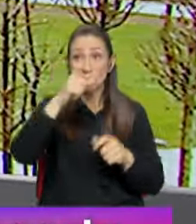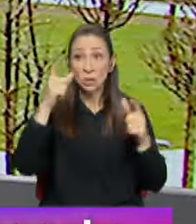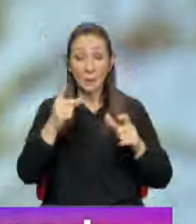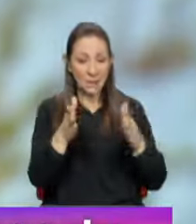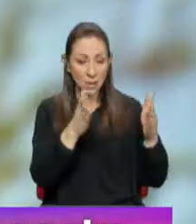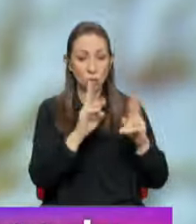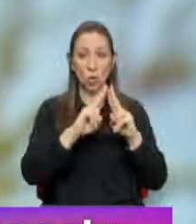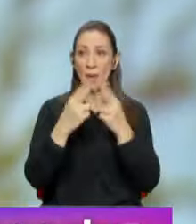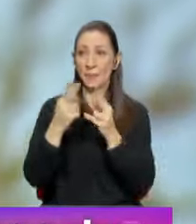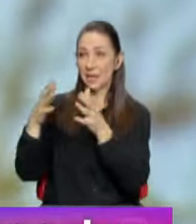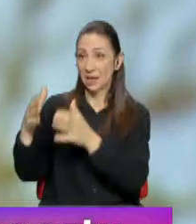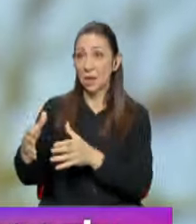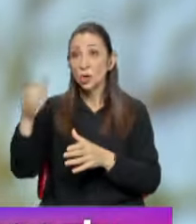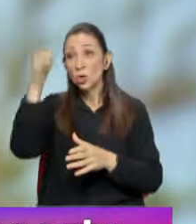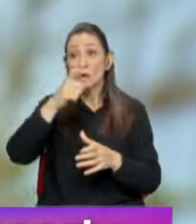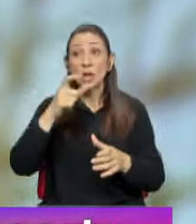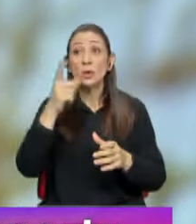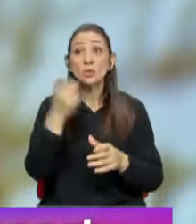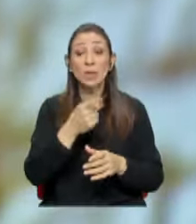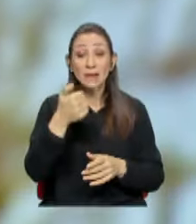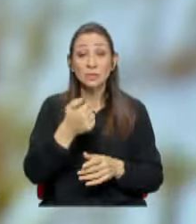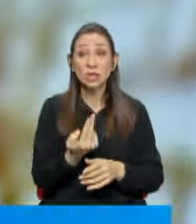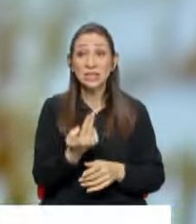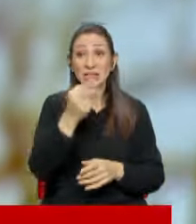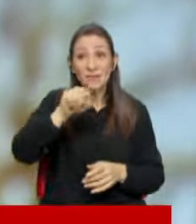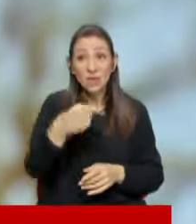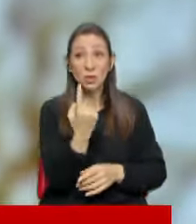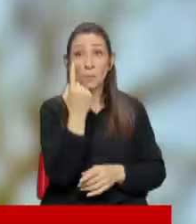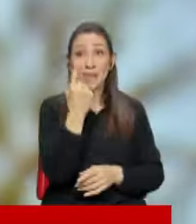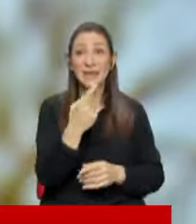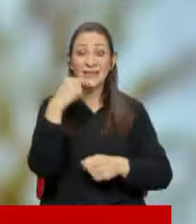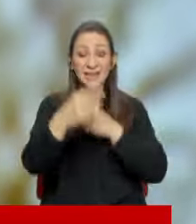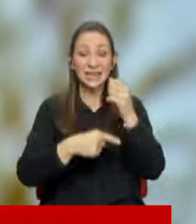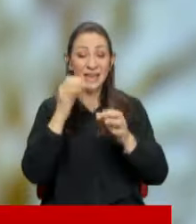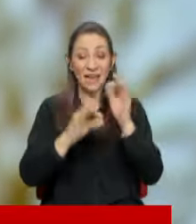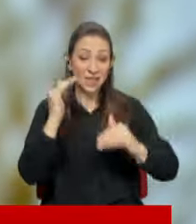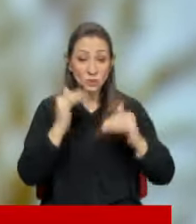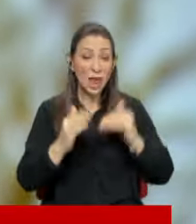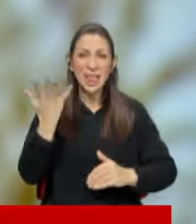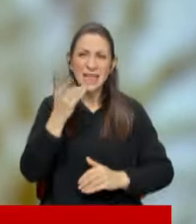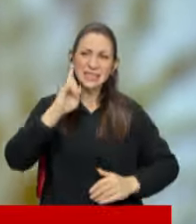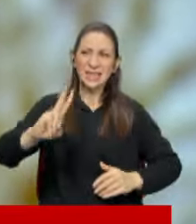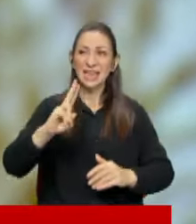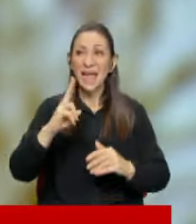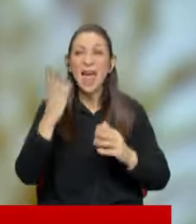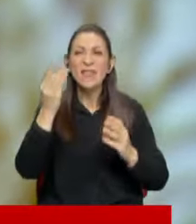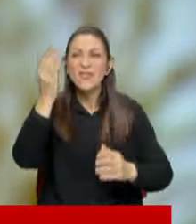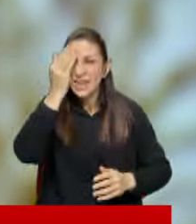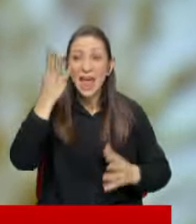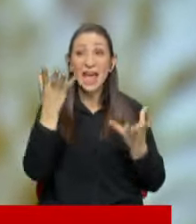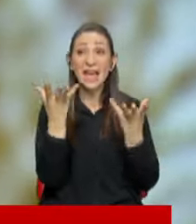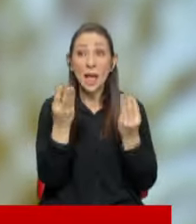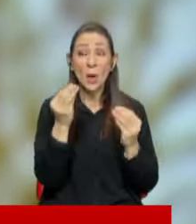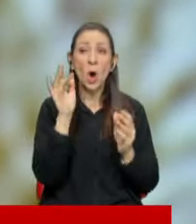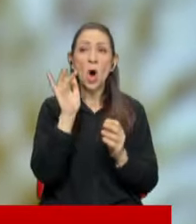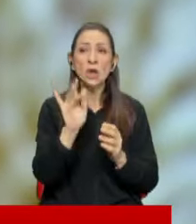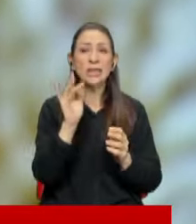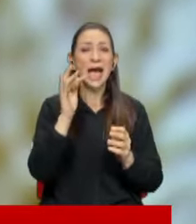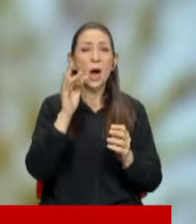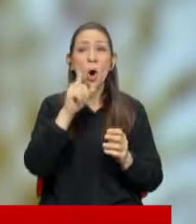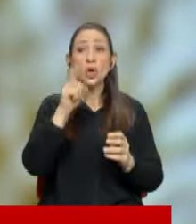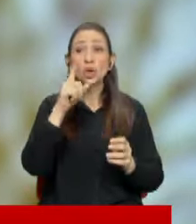yana, dünya bir yana. Türkiye'deki %67,1'lik yıllık enflasyon, en zengin, en fakir, en kalabalık ve orta